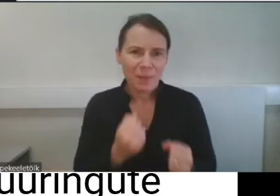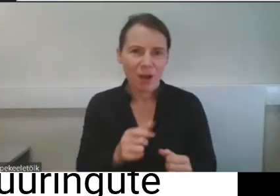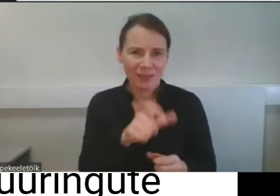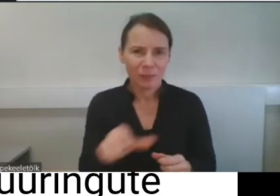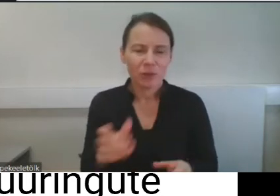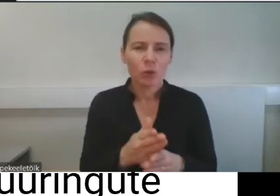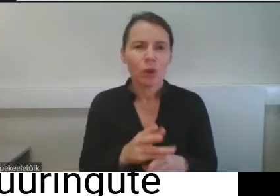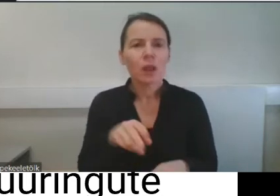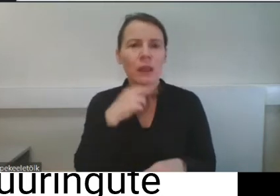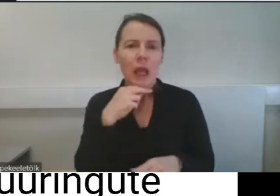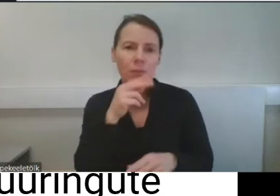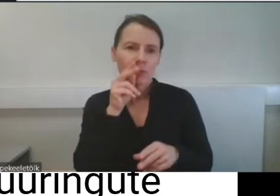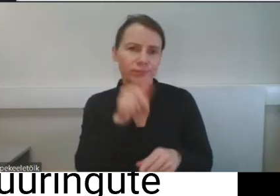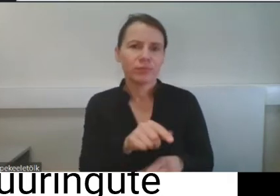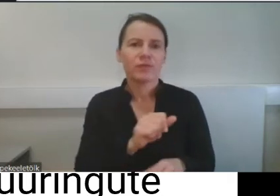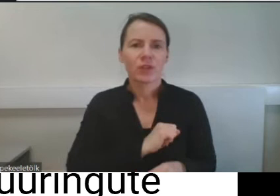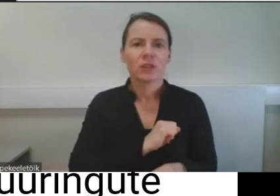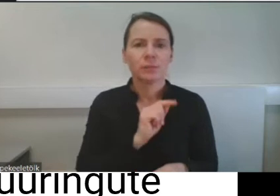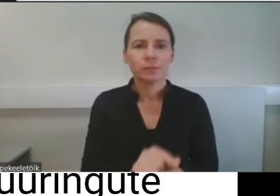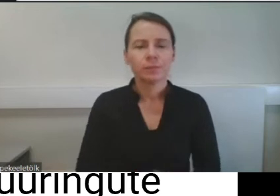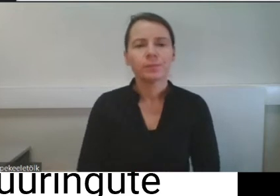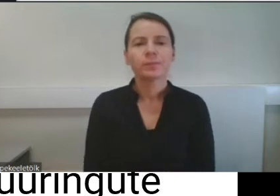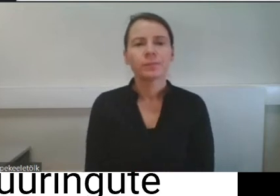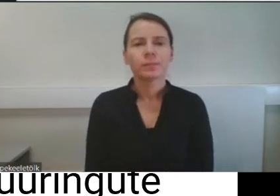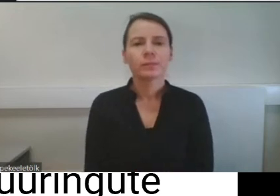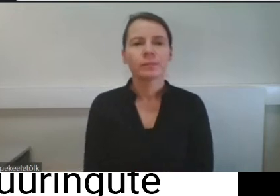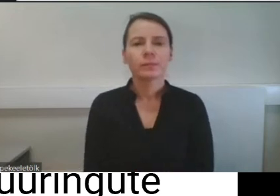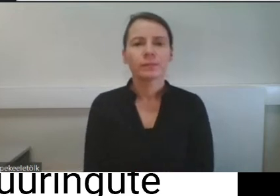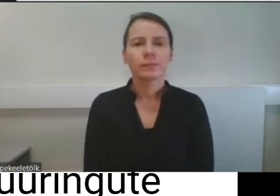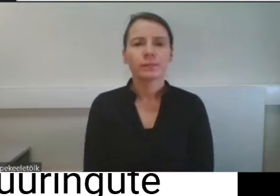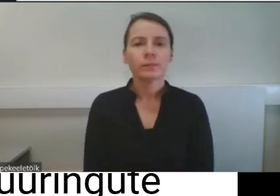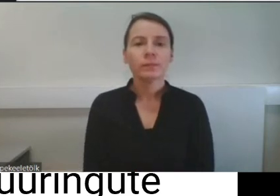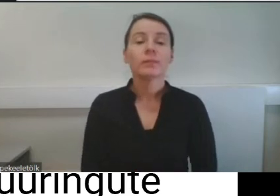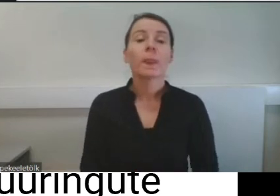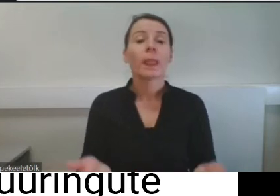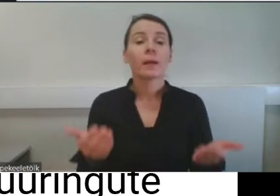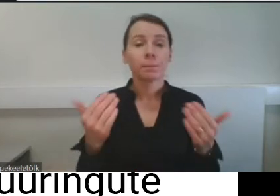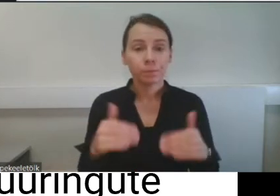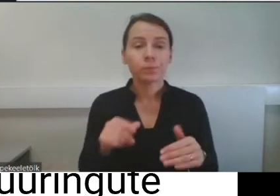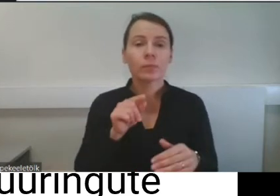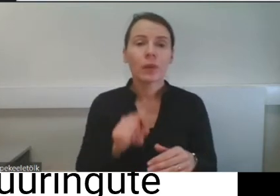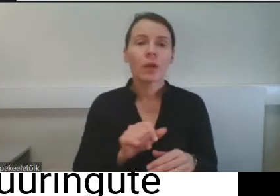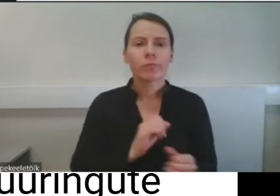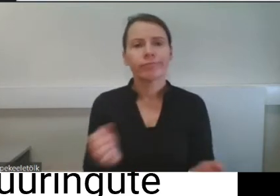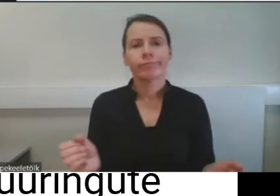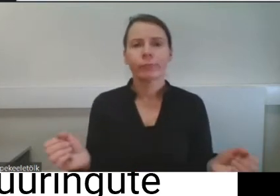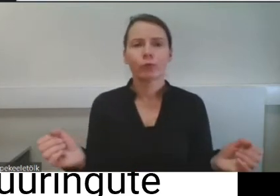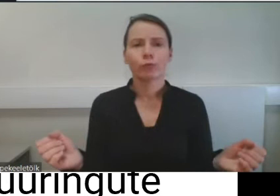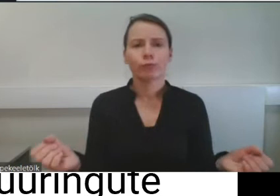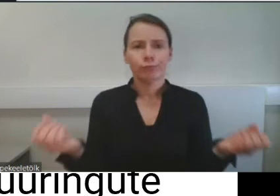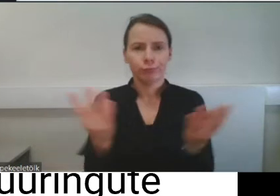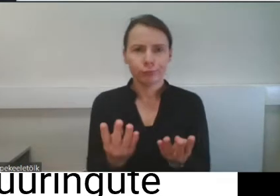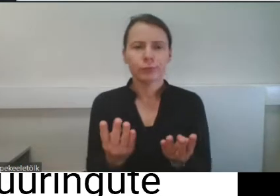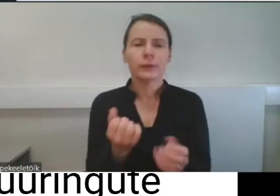kohta. Ehk siis küsiti tegelikult nagu enesehinnanguliselt kõik need kolm tunnust. Aga